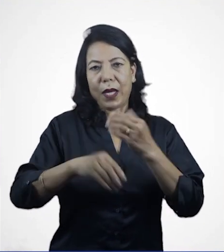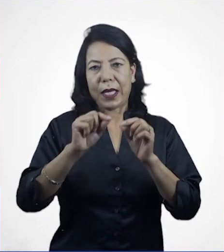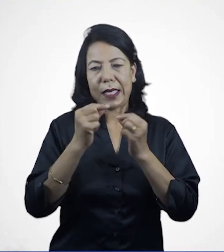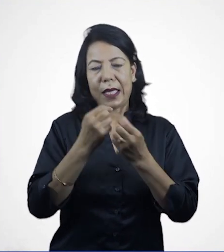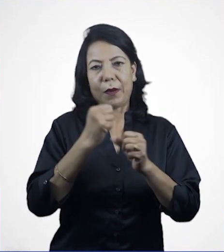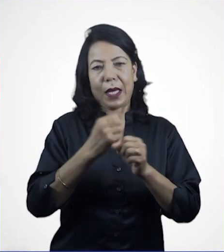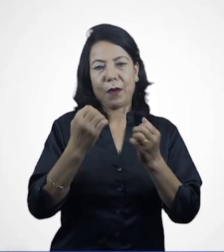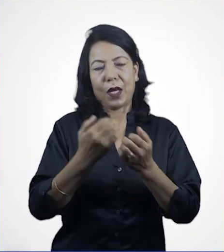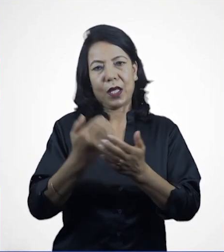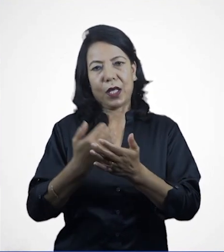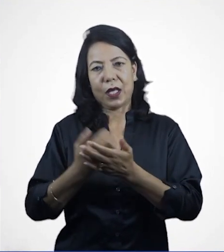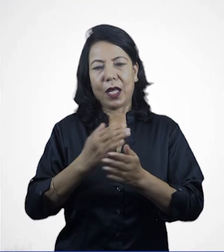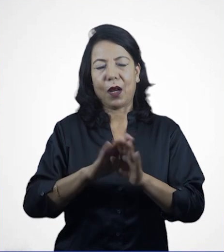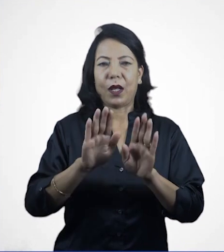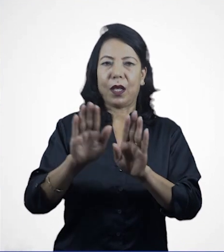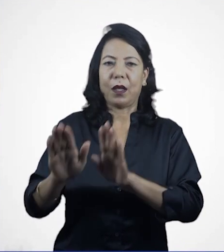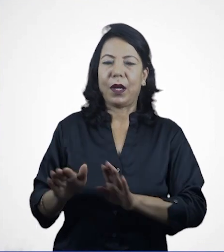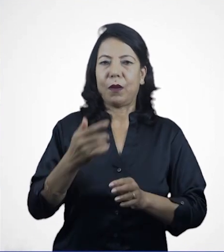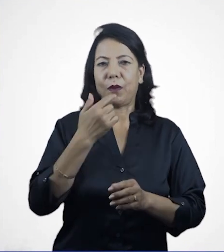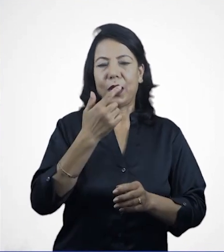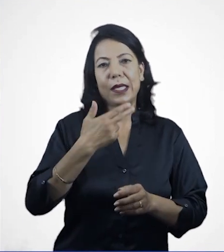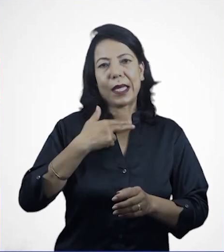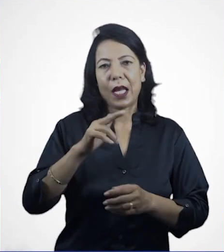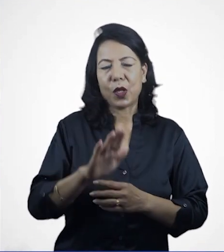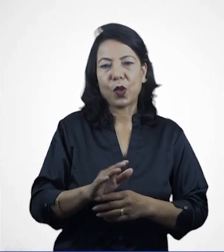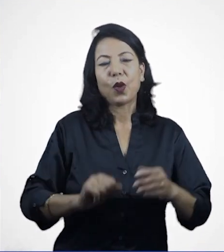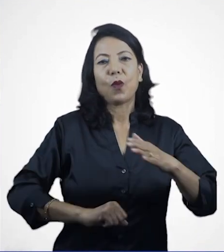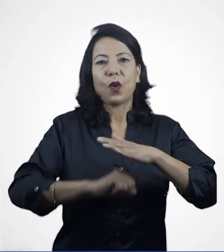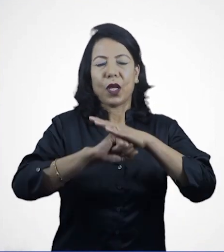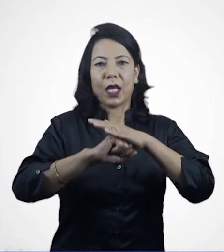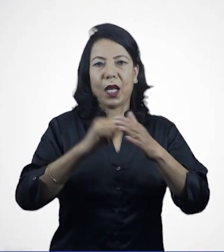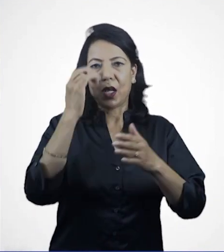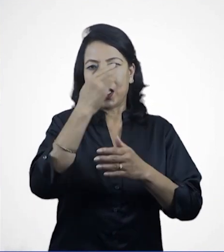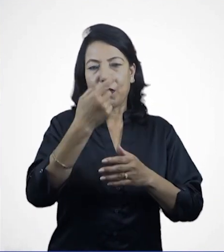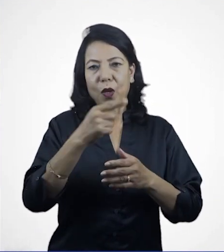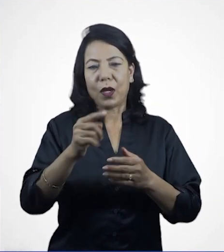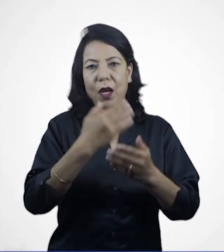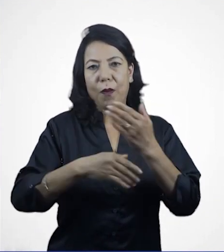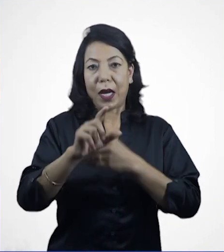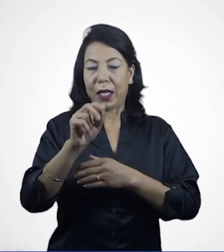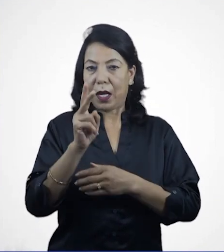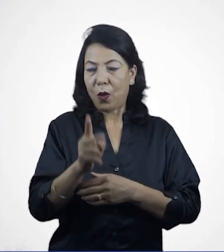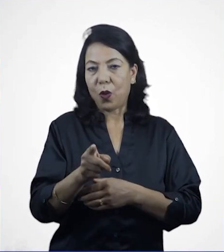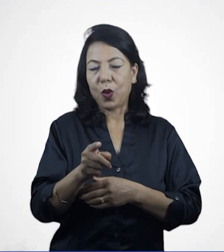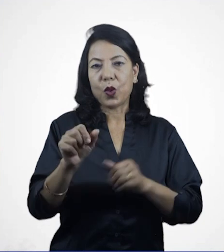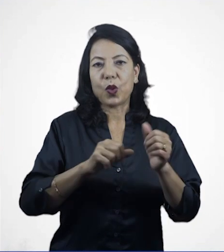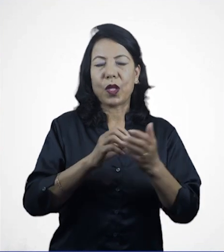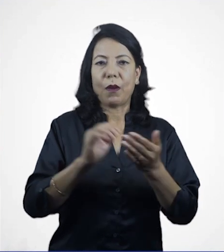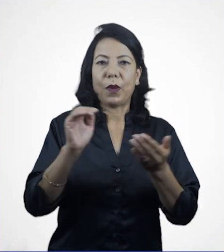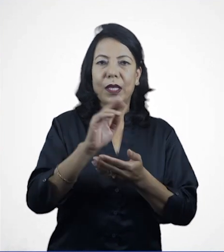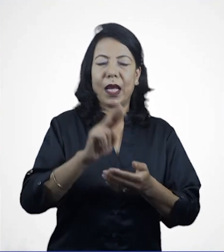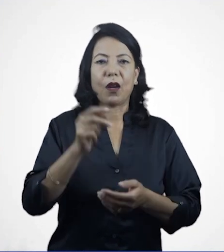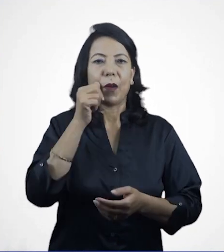को चेत्र मा काम गरने संस्थाला मा दने बात पन दिना चाहांचु और मुख्य अर्टिजम में इवड़ा इस्तो अपांगाता हो जहां चाहिए